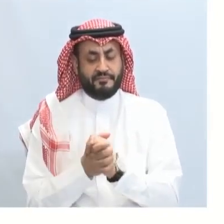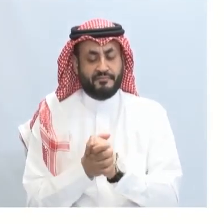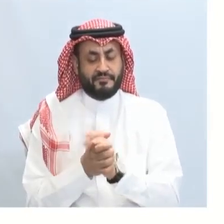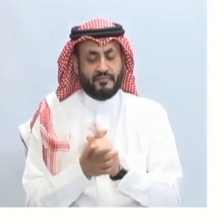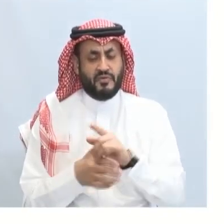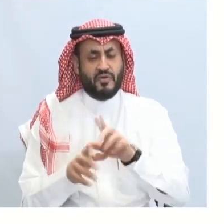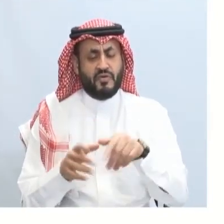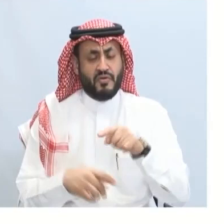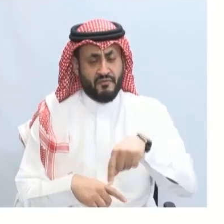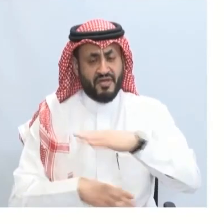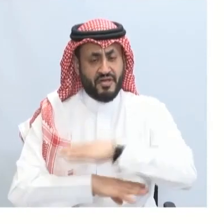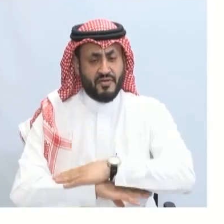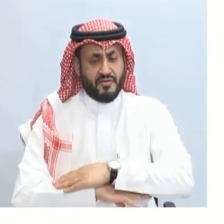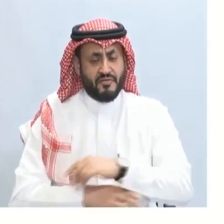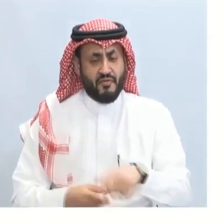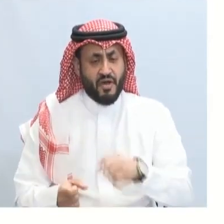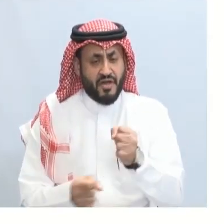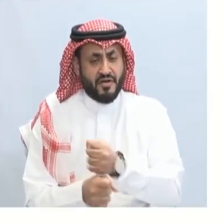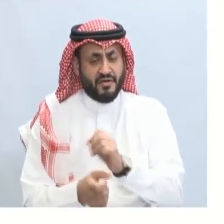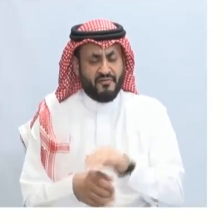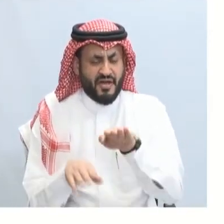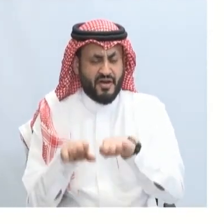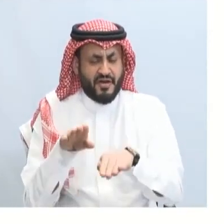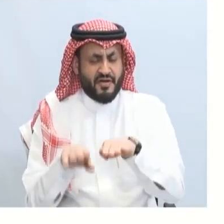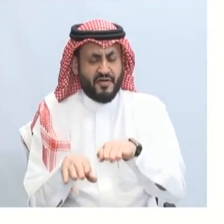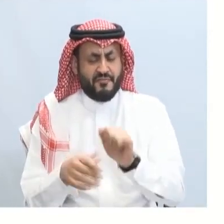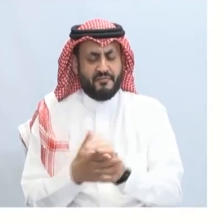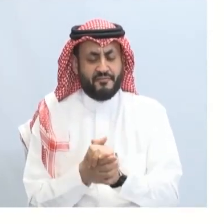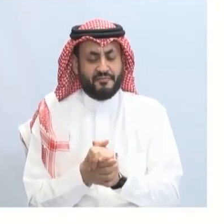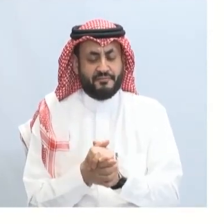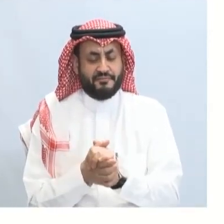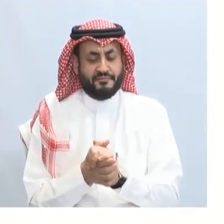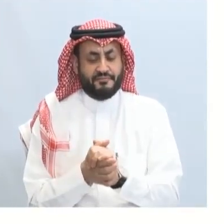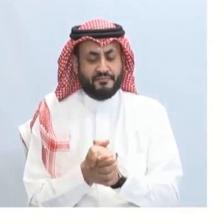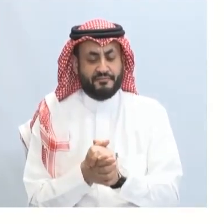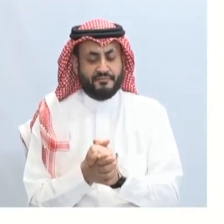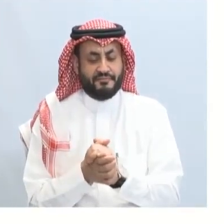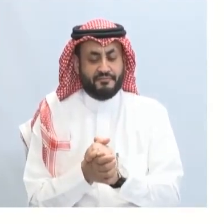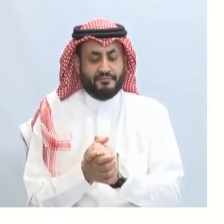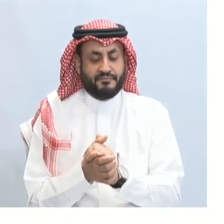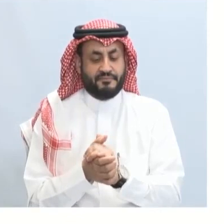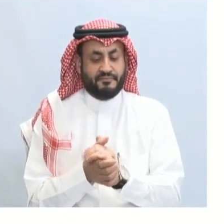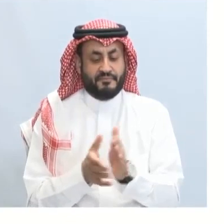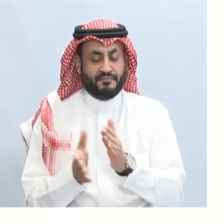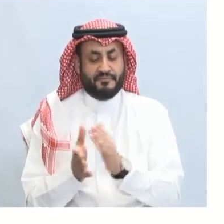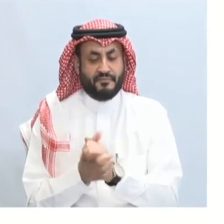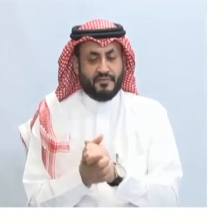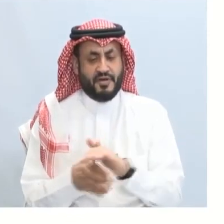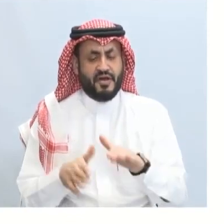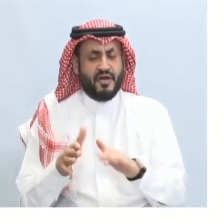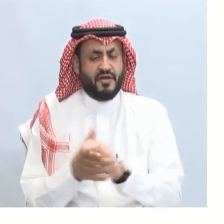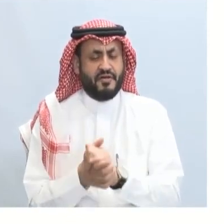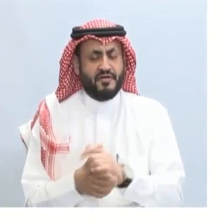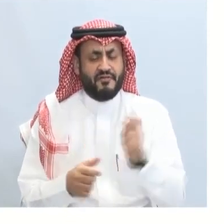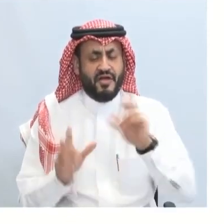اجعل لكل سلوك او تصرف معيار اتحكم الي اخيرا ان اتحمل تبعات